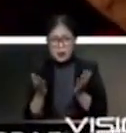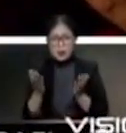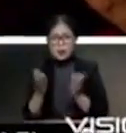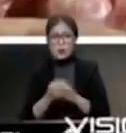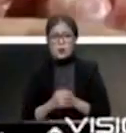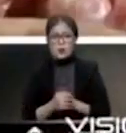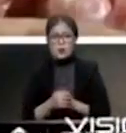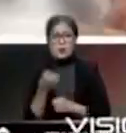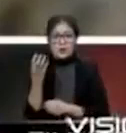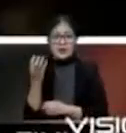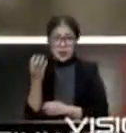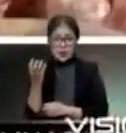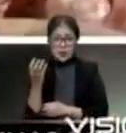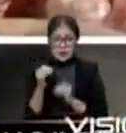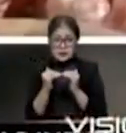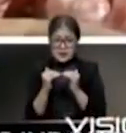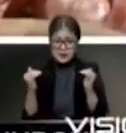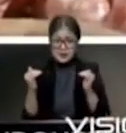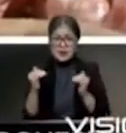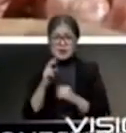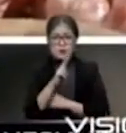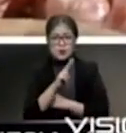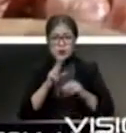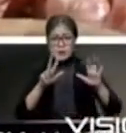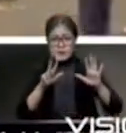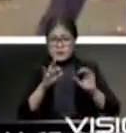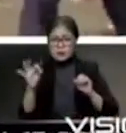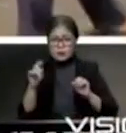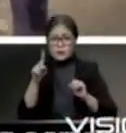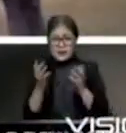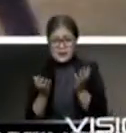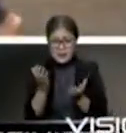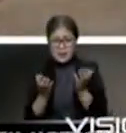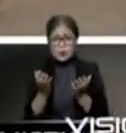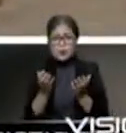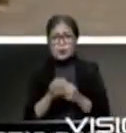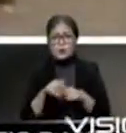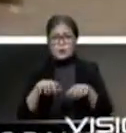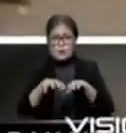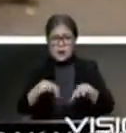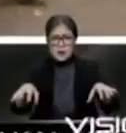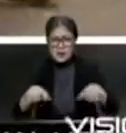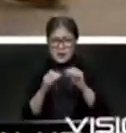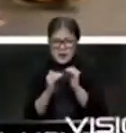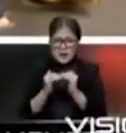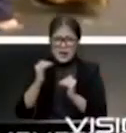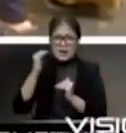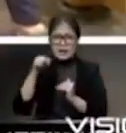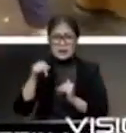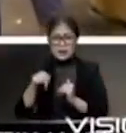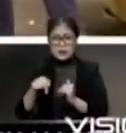untuk telur ini masih relatif stabil, ada di harga Rp28.000 per kilogram. Tentunya kenaikan sejumlah harga bahan pokok ini